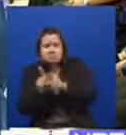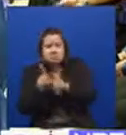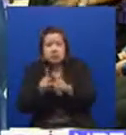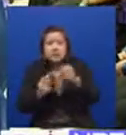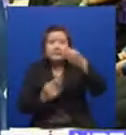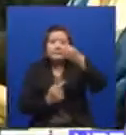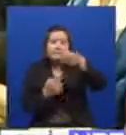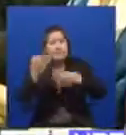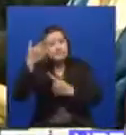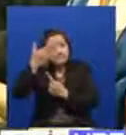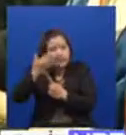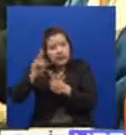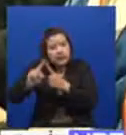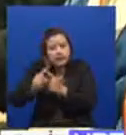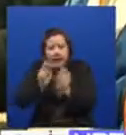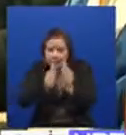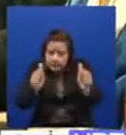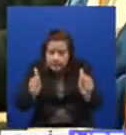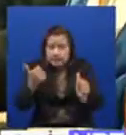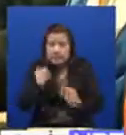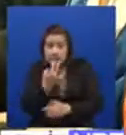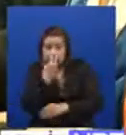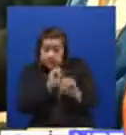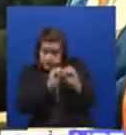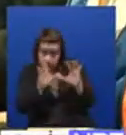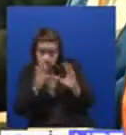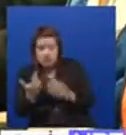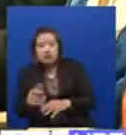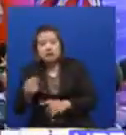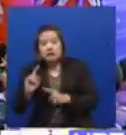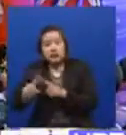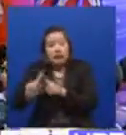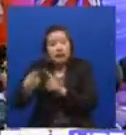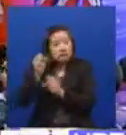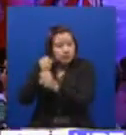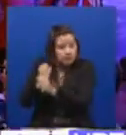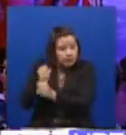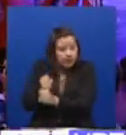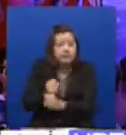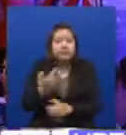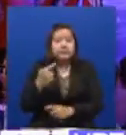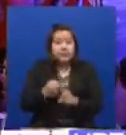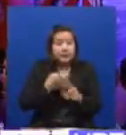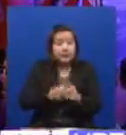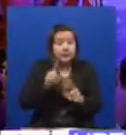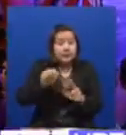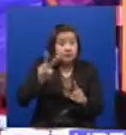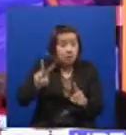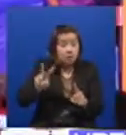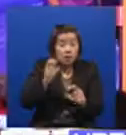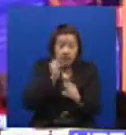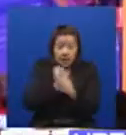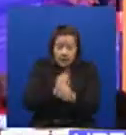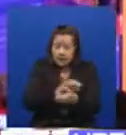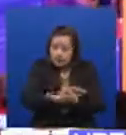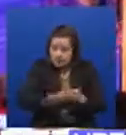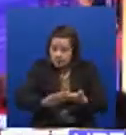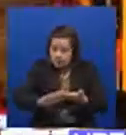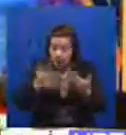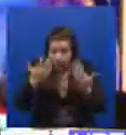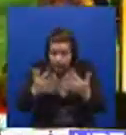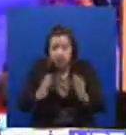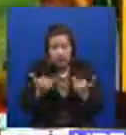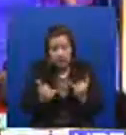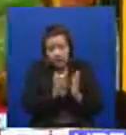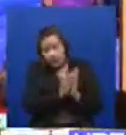ซึ่งทางสายนี้นะครับก่อสร้างเสร็จรวมระยะเวลาก่อสร้าง 22เดือนและพร้อมที่จะเปิดให้ใช้งานได้ตั้งแต่วันนี้เป็นต้อง